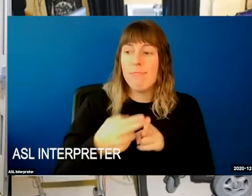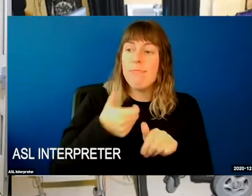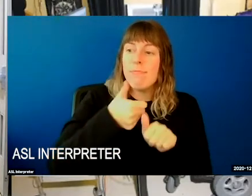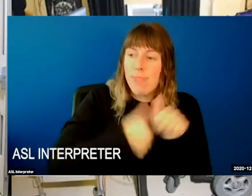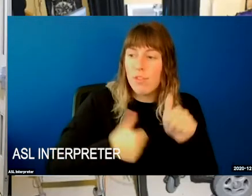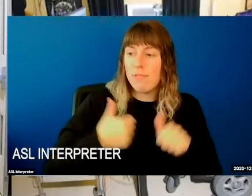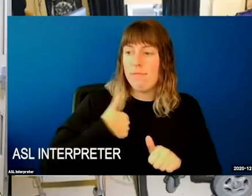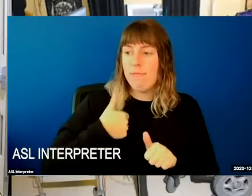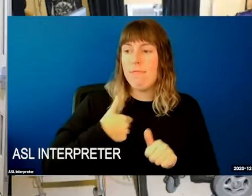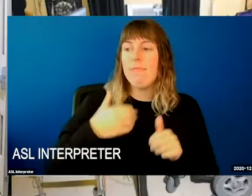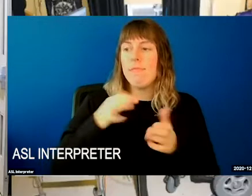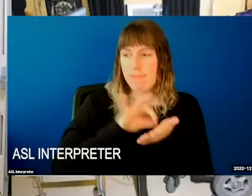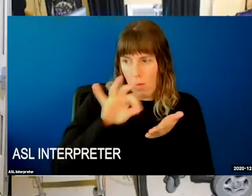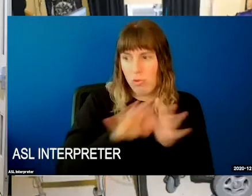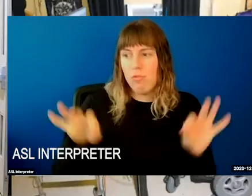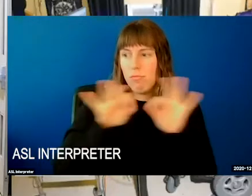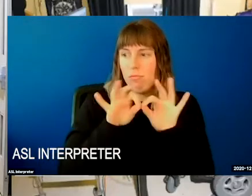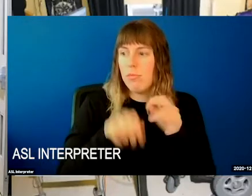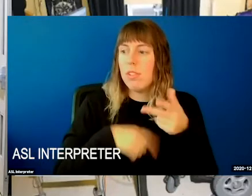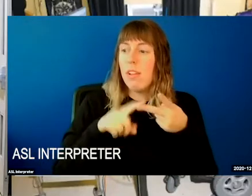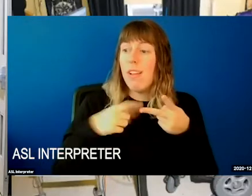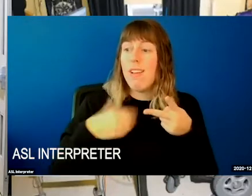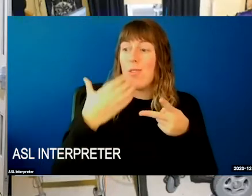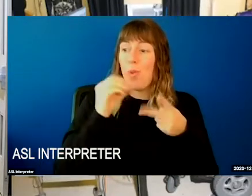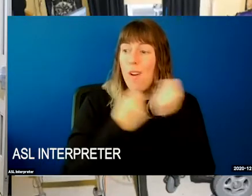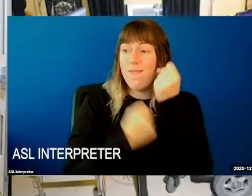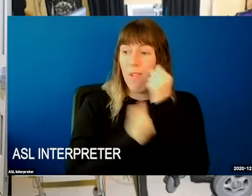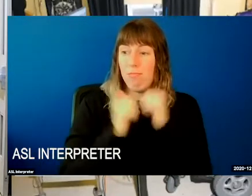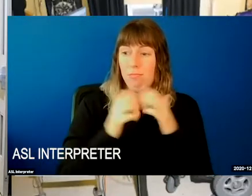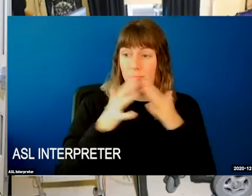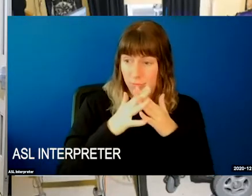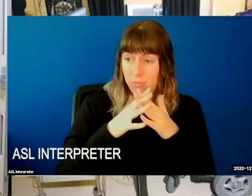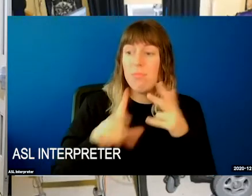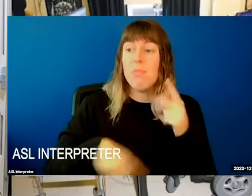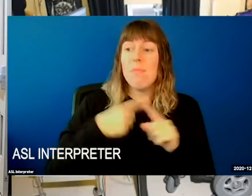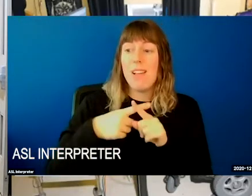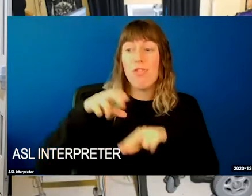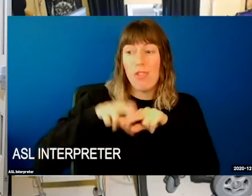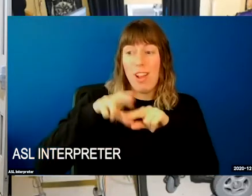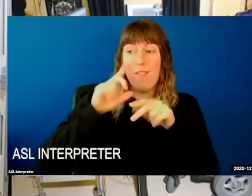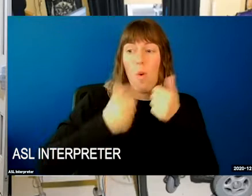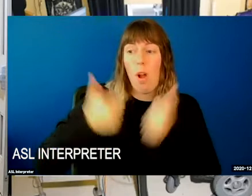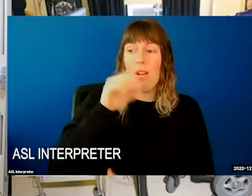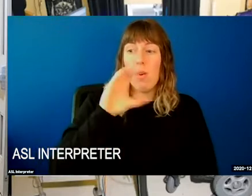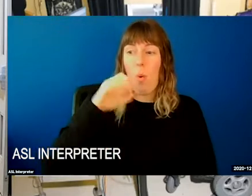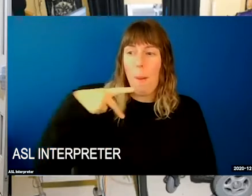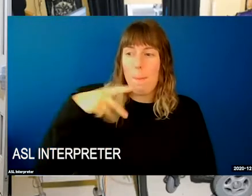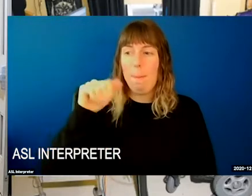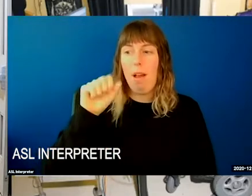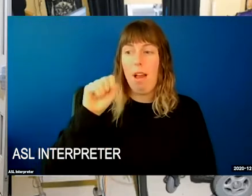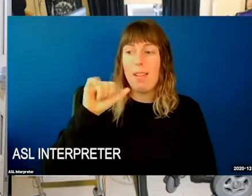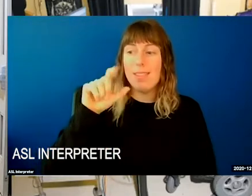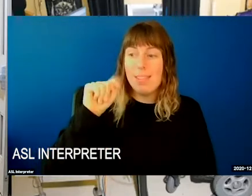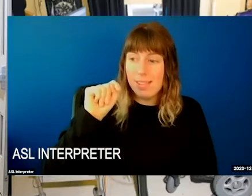d'un organisme qui s'appelle Every Canadian Counts et je suis cofondateur,